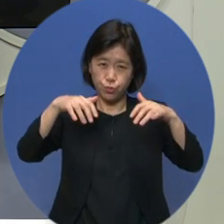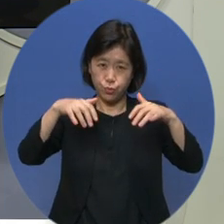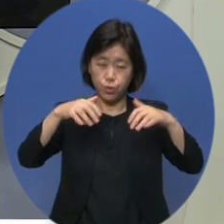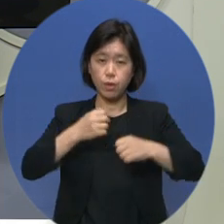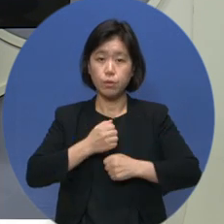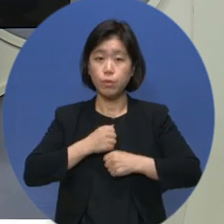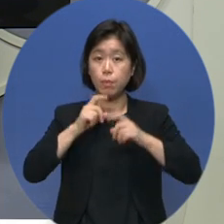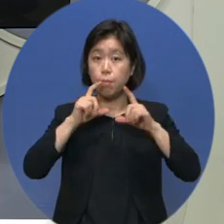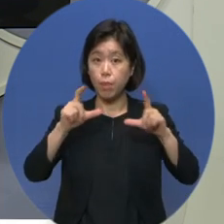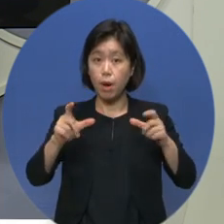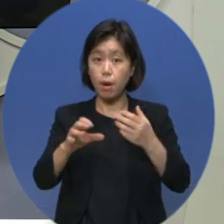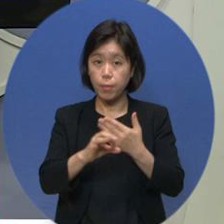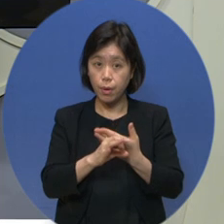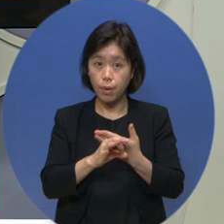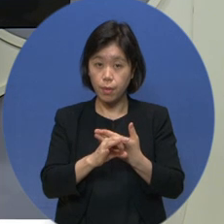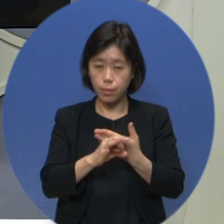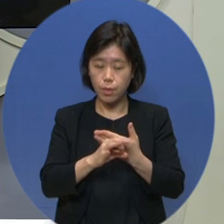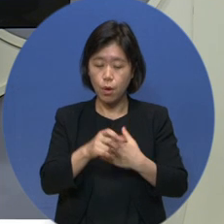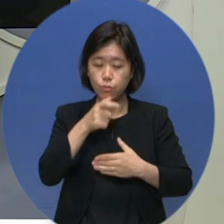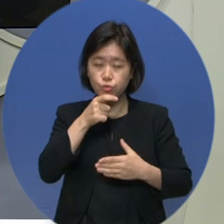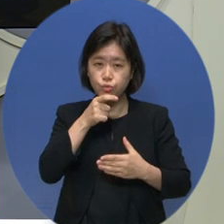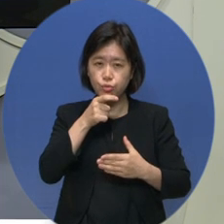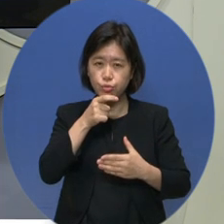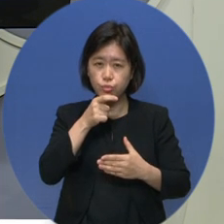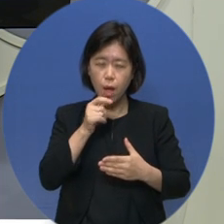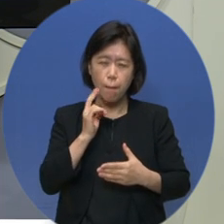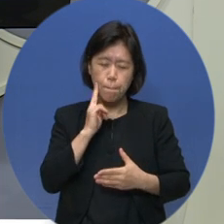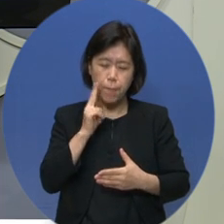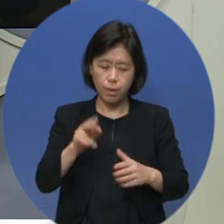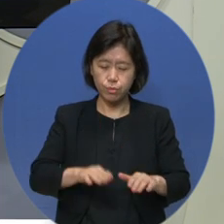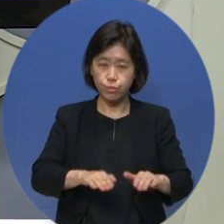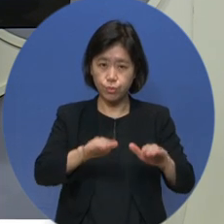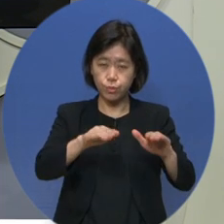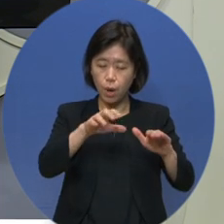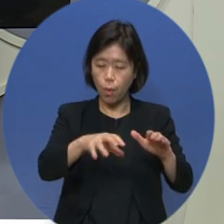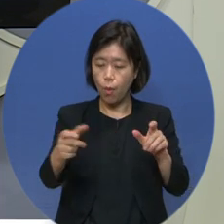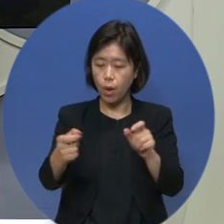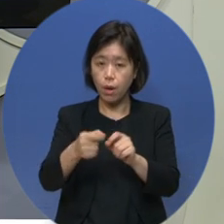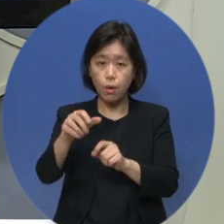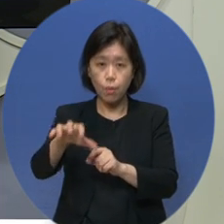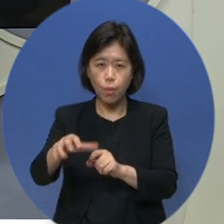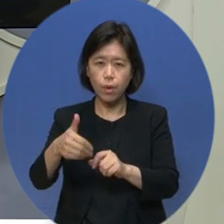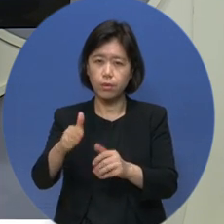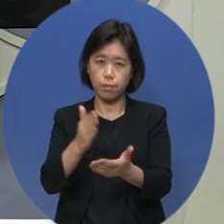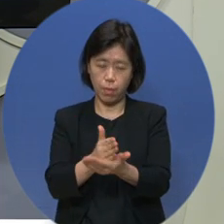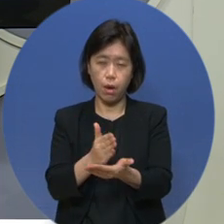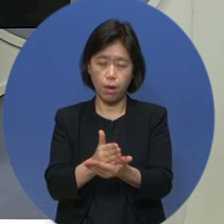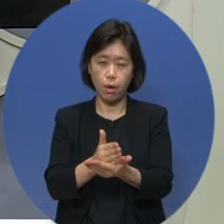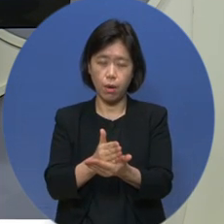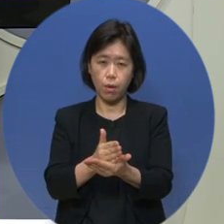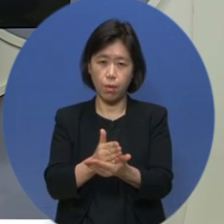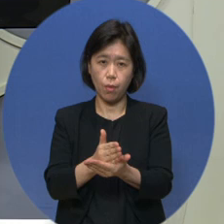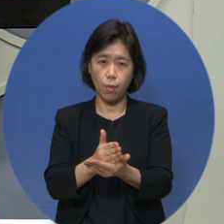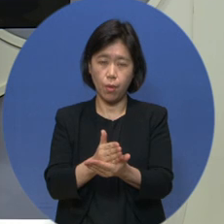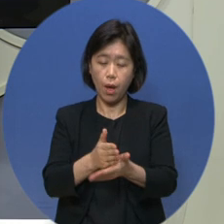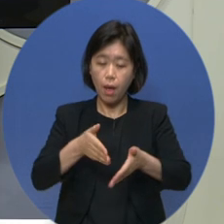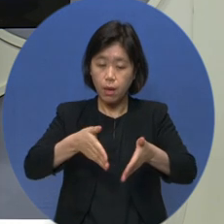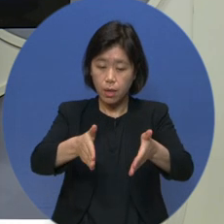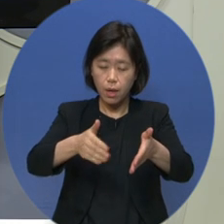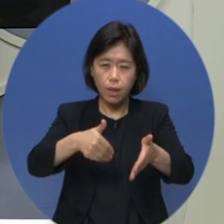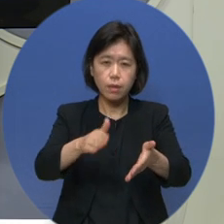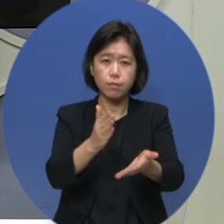둔치 등 수변공간 에는 가지 말고 특히 침수된 도로와 지하차도 등은 급류에 휩쓸려 위험할수 있으니